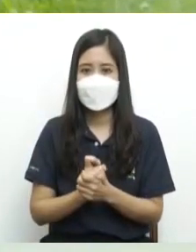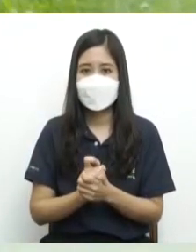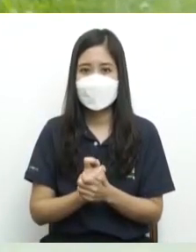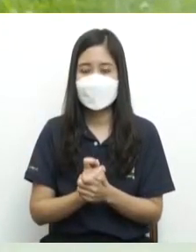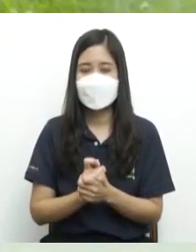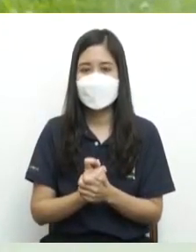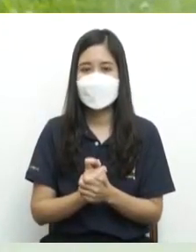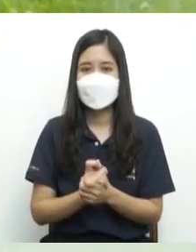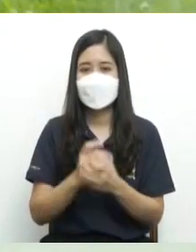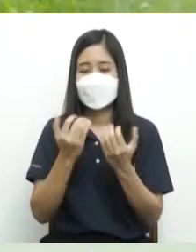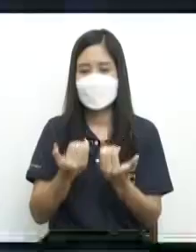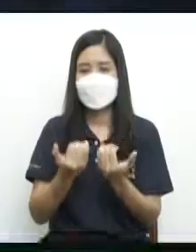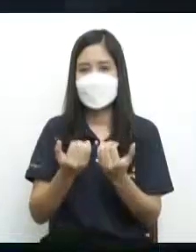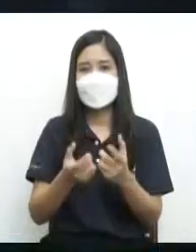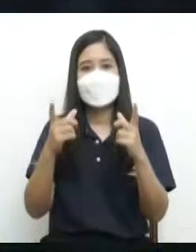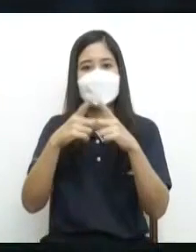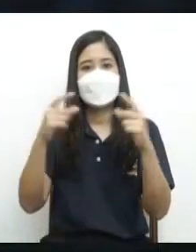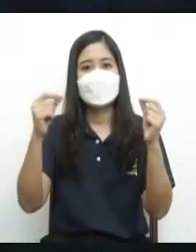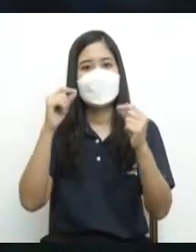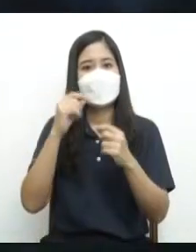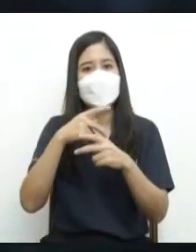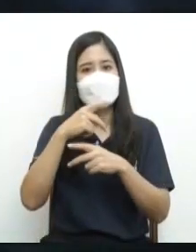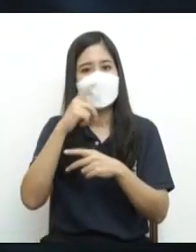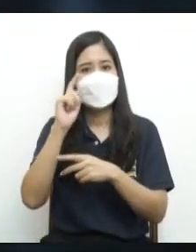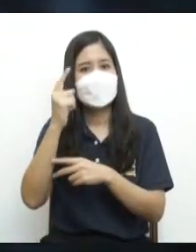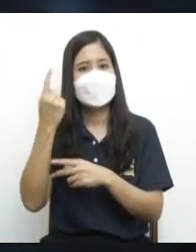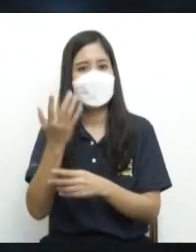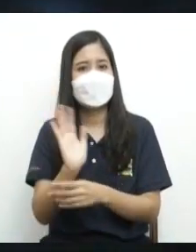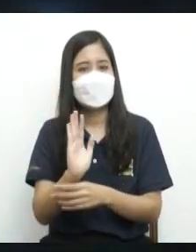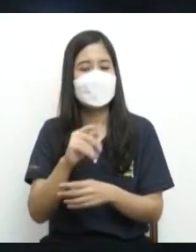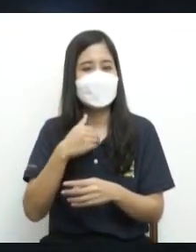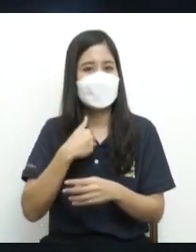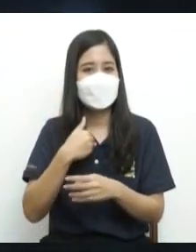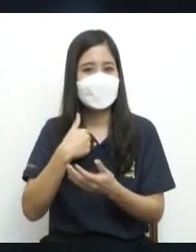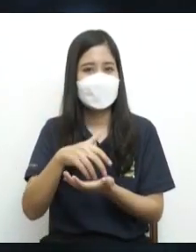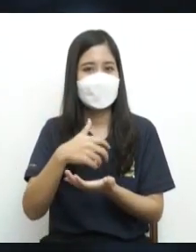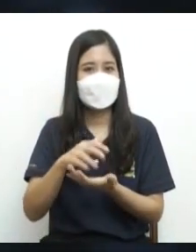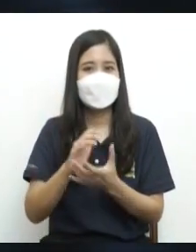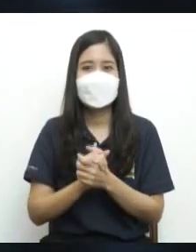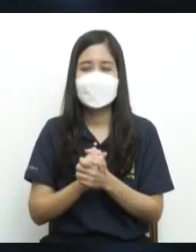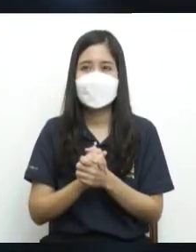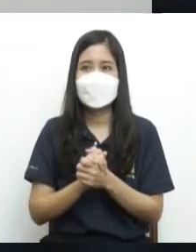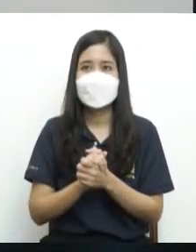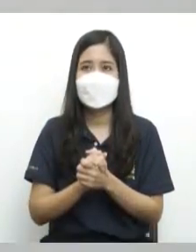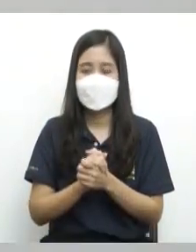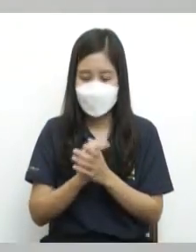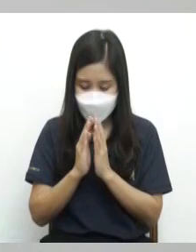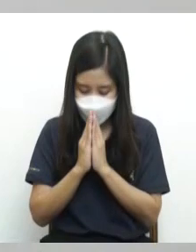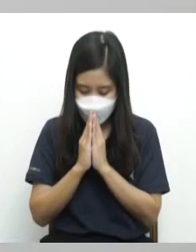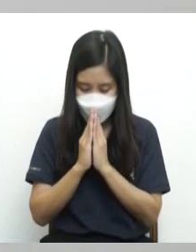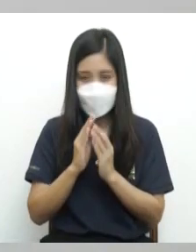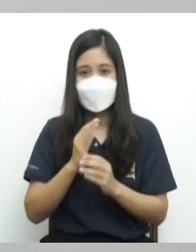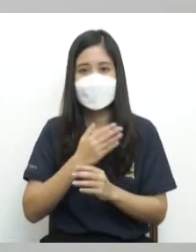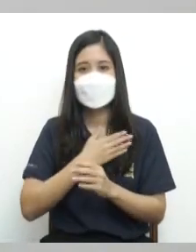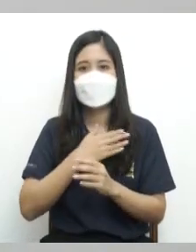การซึ่งก็เป็นเรื่องแปลกใหม่สำหรับพวกเรา เชิญท่านเลขากบข.ค่ะท่านได้ทักทายแนะนำตัวกันสักนิดนึงค่ะ สวัสดีค่ะศ